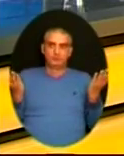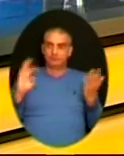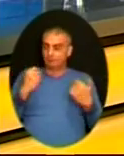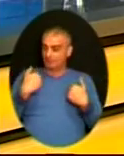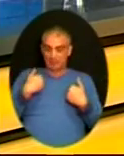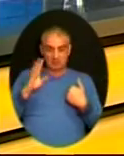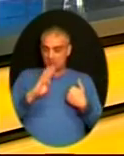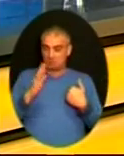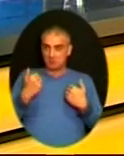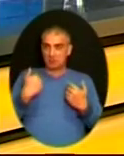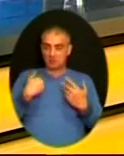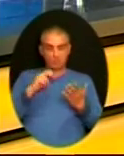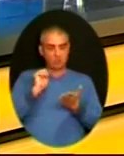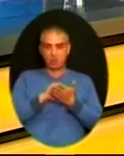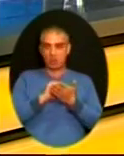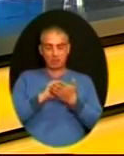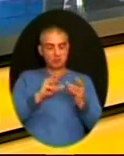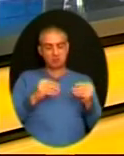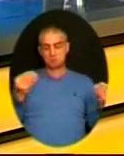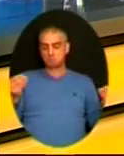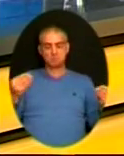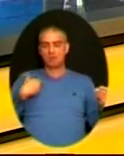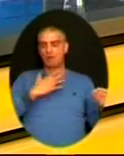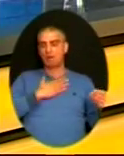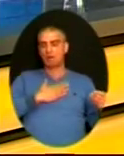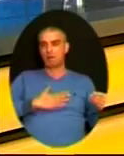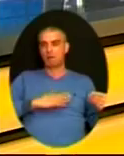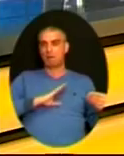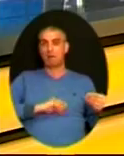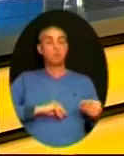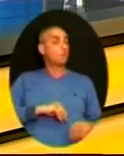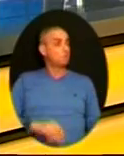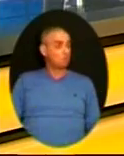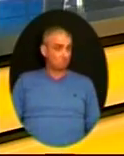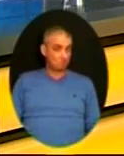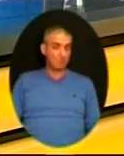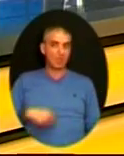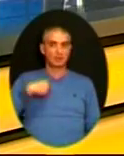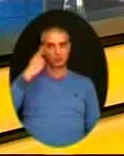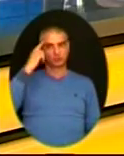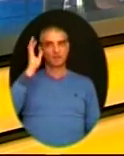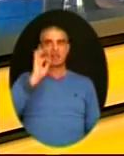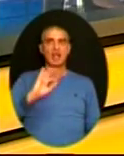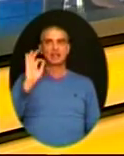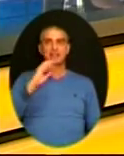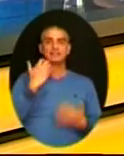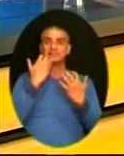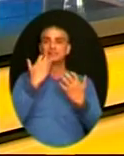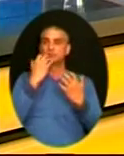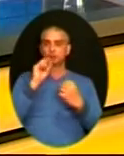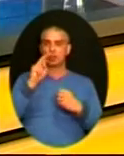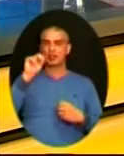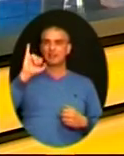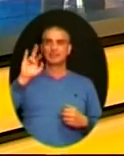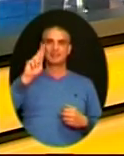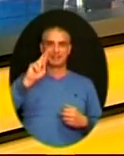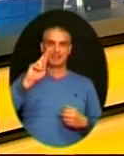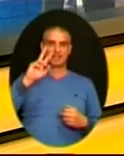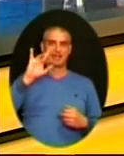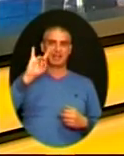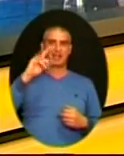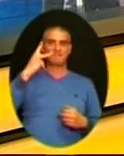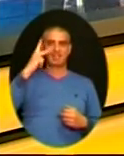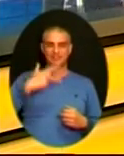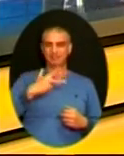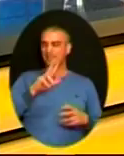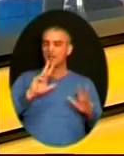אני נתניהו, אני קורא ידיעות כל בוקר ורגוע לגמרי. מה אתה אומר? אני חושבת שבכל מקרה, הסיפור של ניר חפץ,